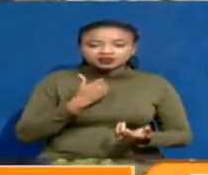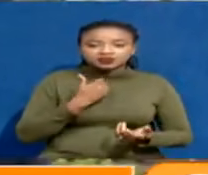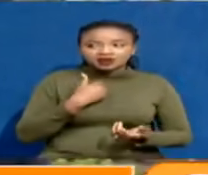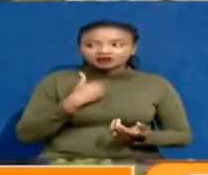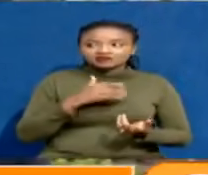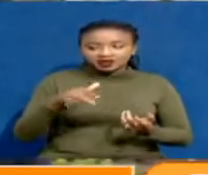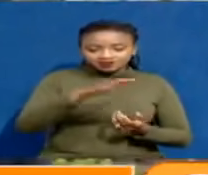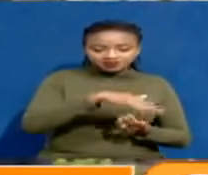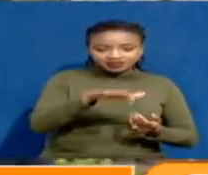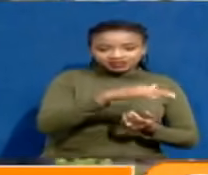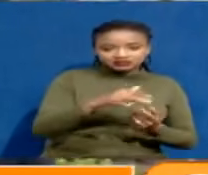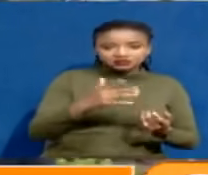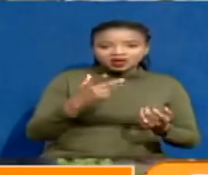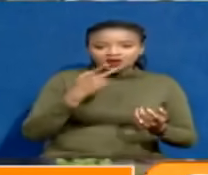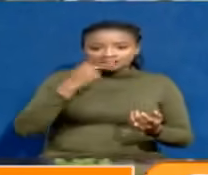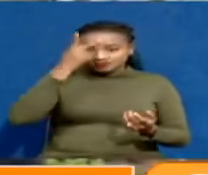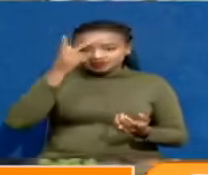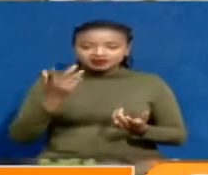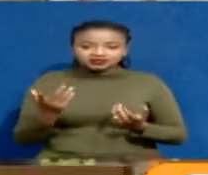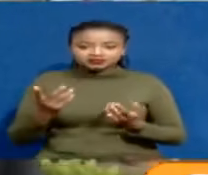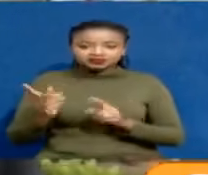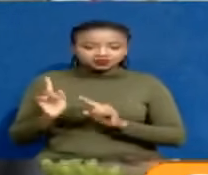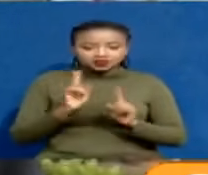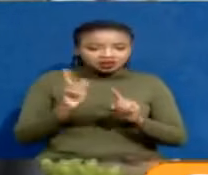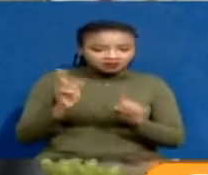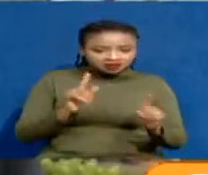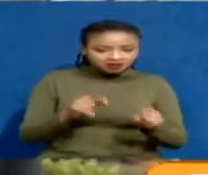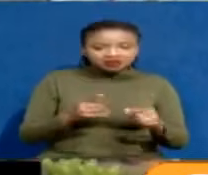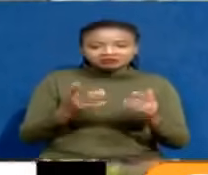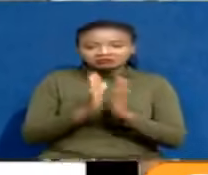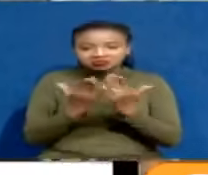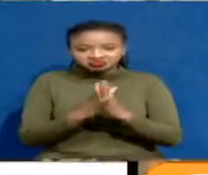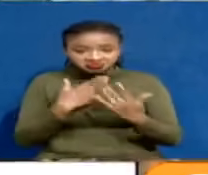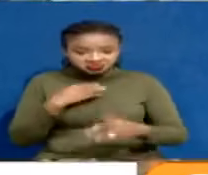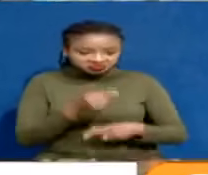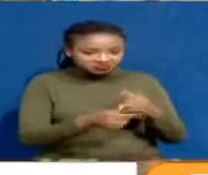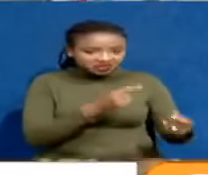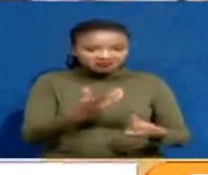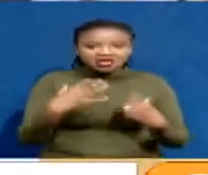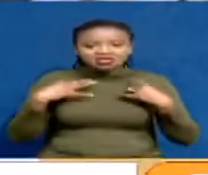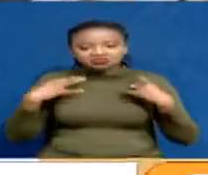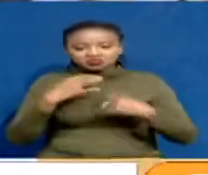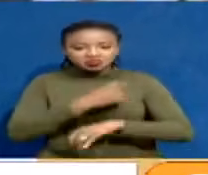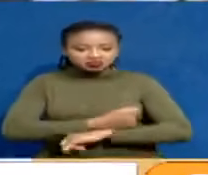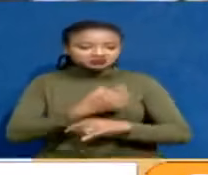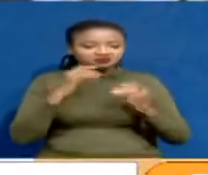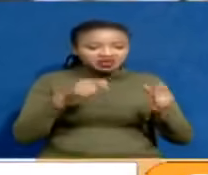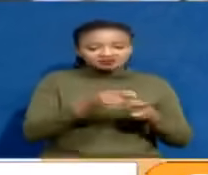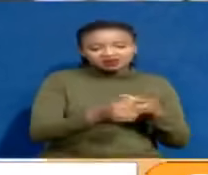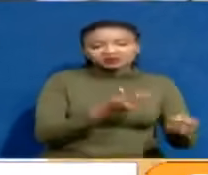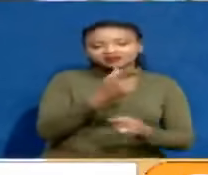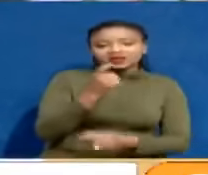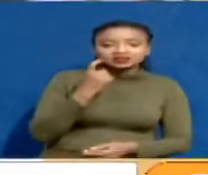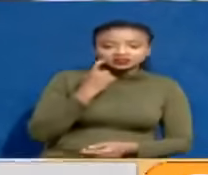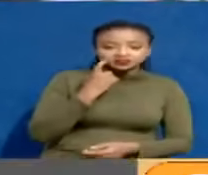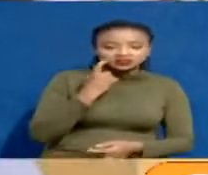the parents will have banks being here when you wanataka pia kununua vitabu labda kwa wanafunzi wao. Already admitted our girls